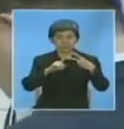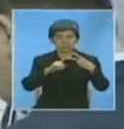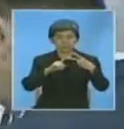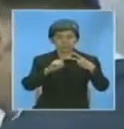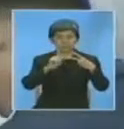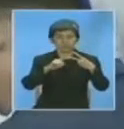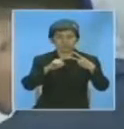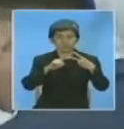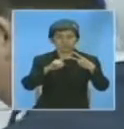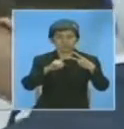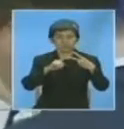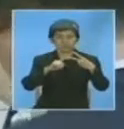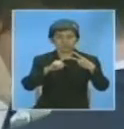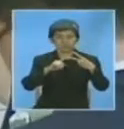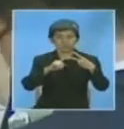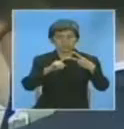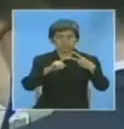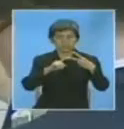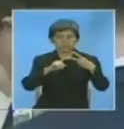สุรชัย